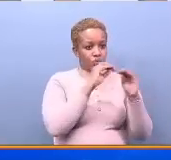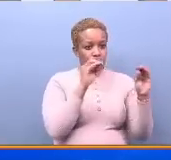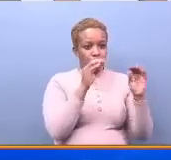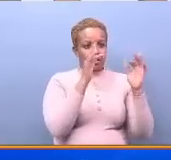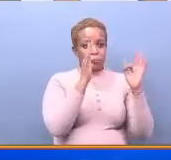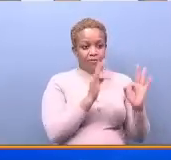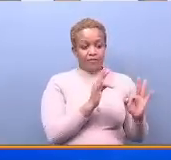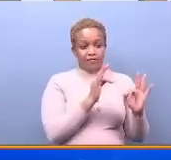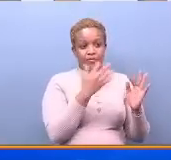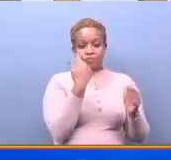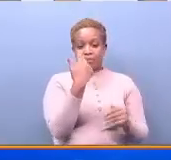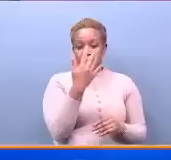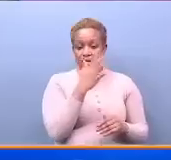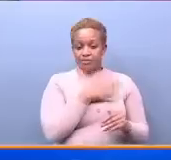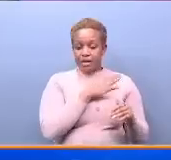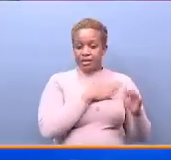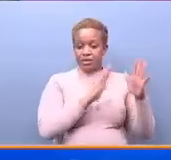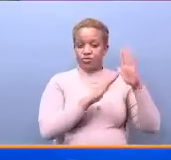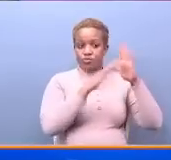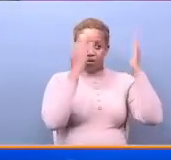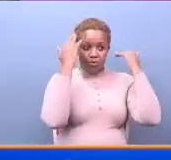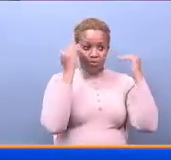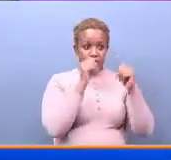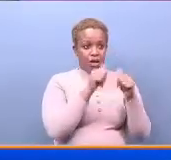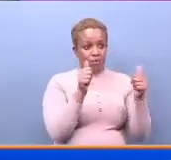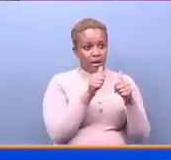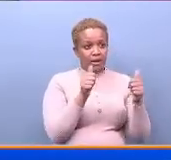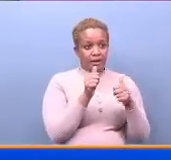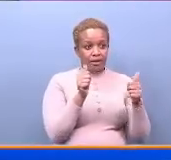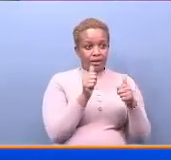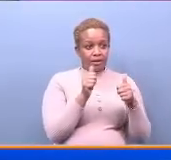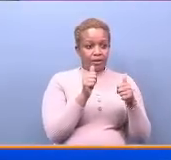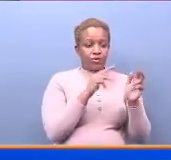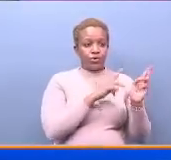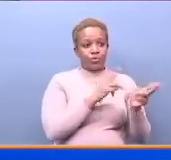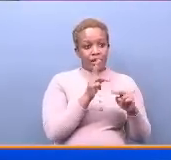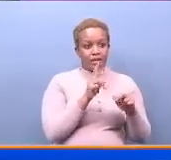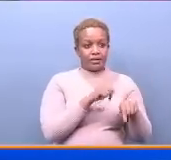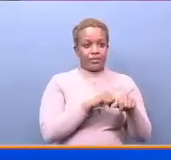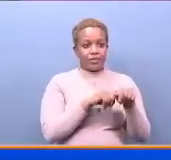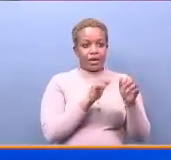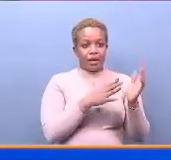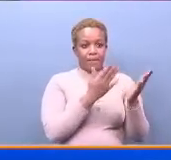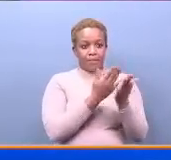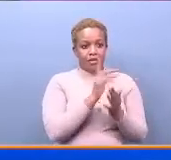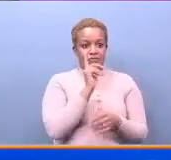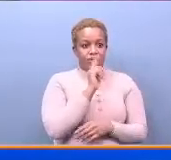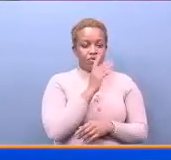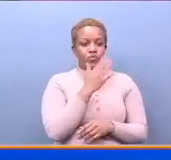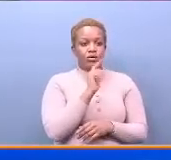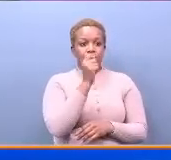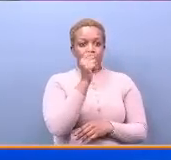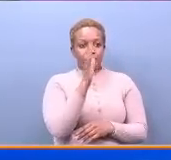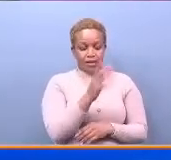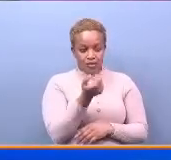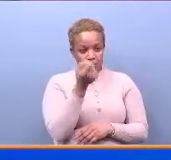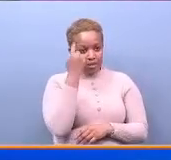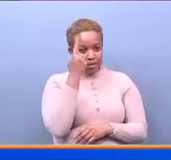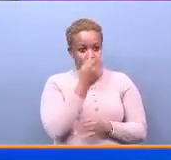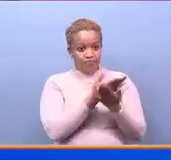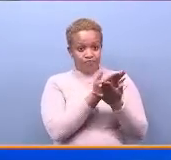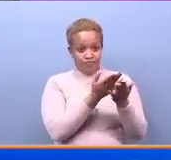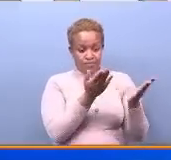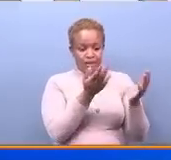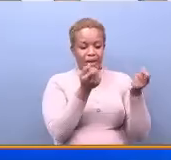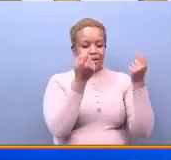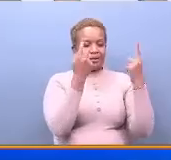yangu iko yote Supreme Court kama iko sawa. Na makatasi yangu haikuwa sawa sababu kawaida ukishaka appeal na regelea tena nataka Wakenya waelewe. Wewe unaelewa sheria. But kuna